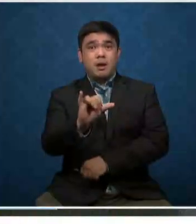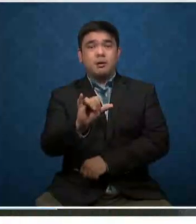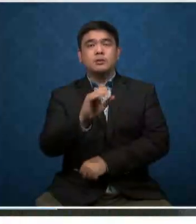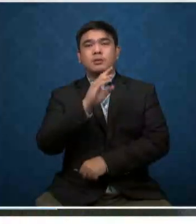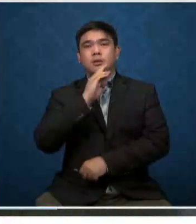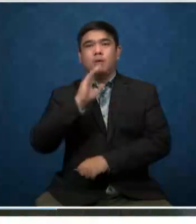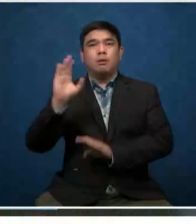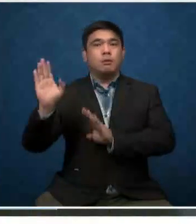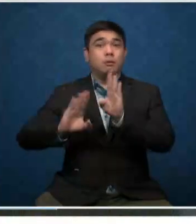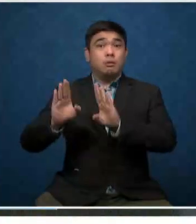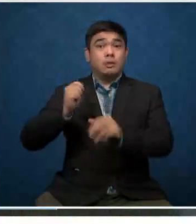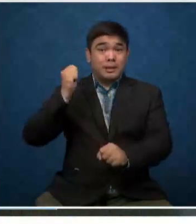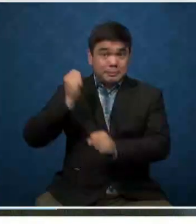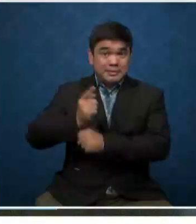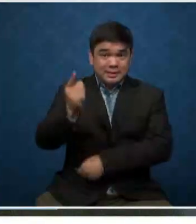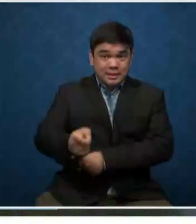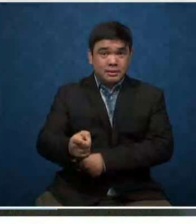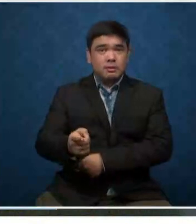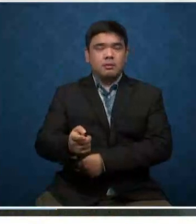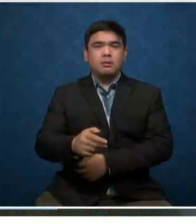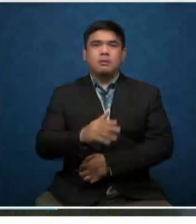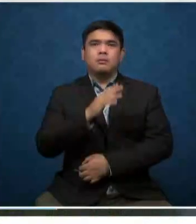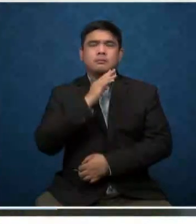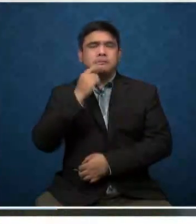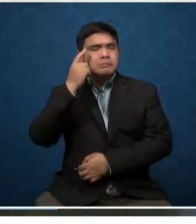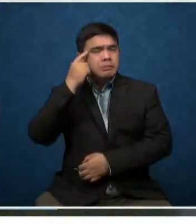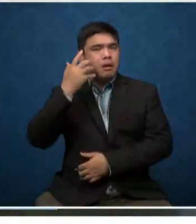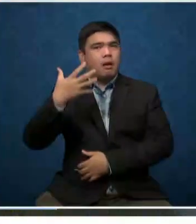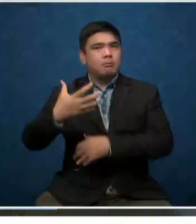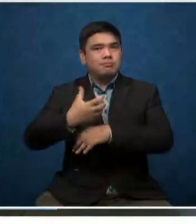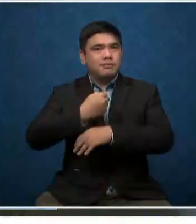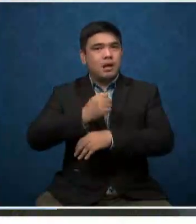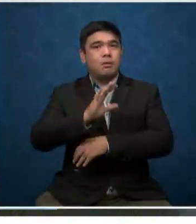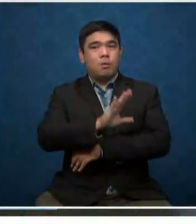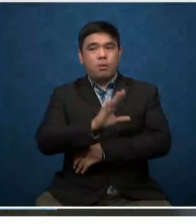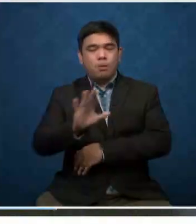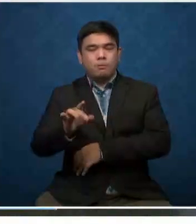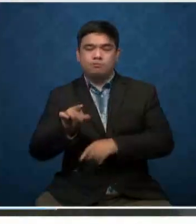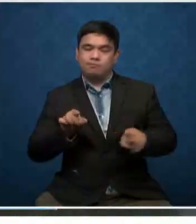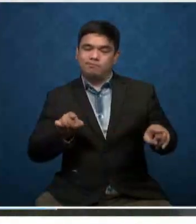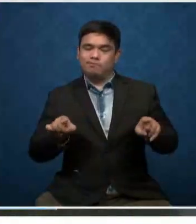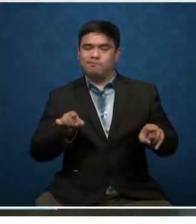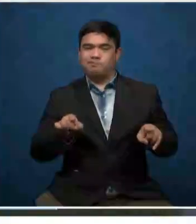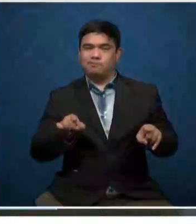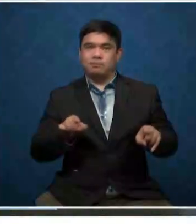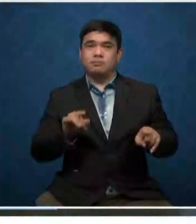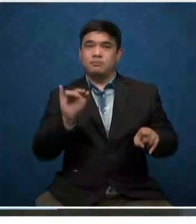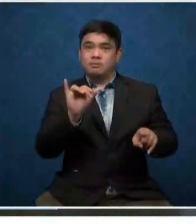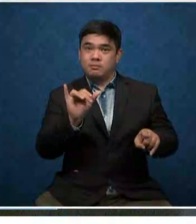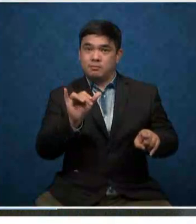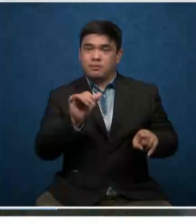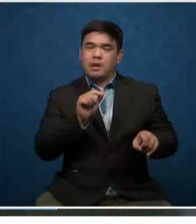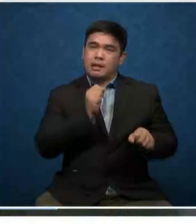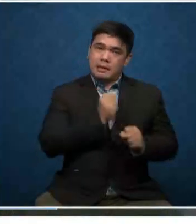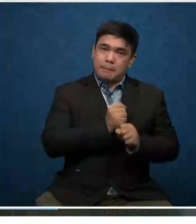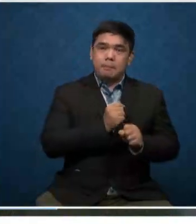การทำประชามติขึ้นหรือไม่เพราะว่าอำนาจในการชี้ว่าจะทำประชามติหรือไม่ทำ